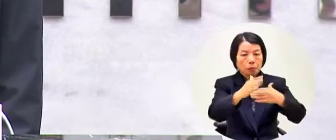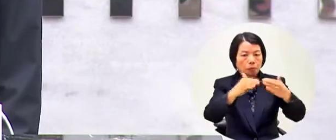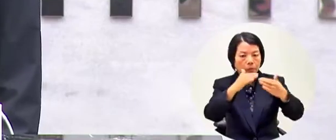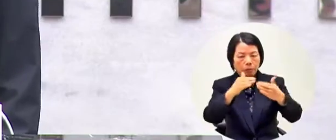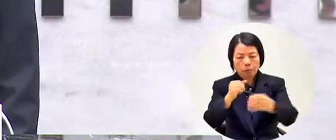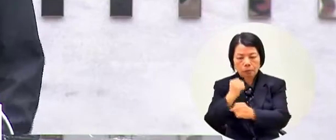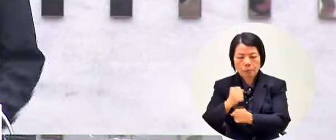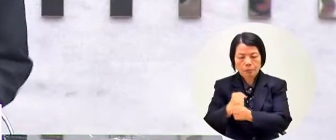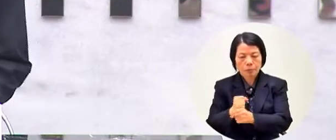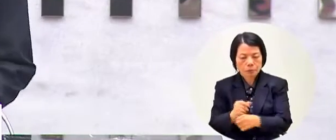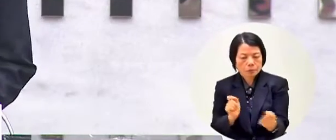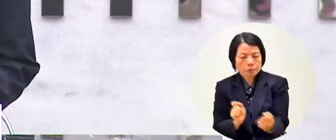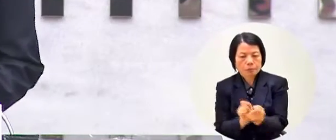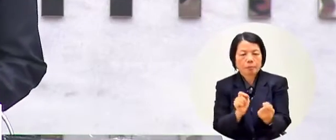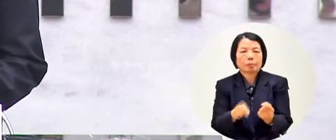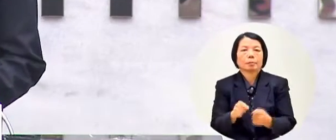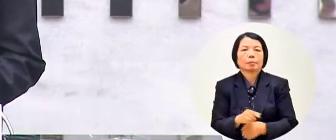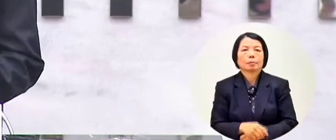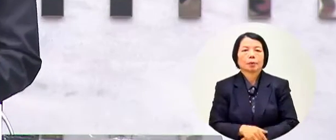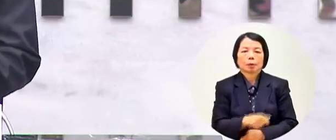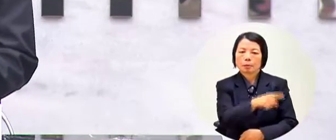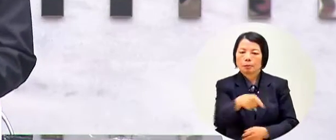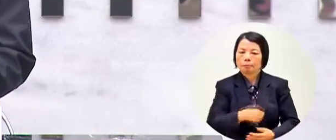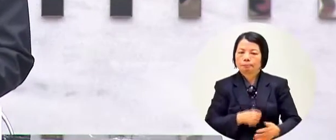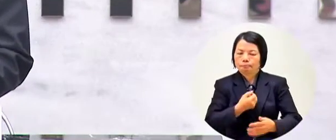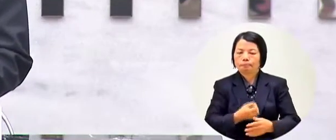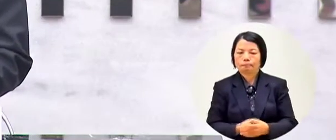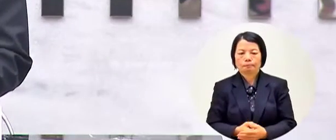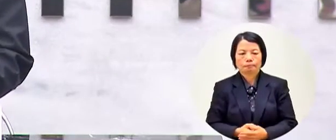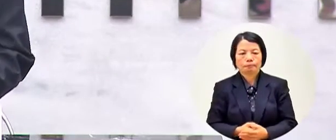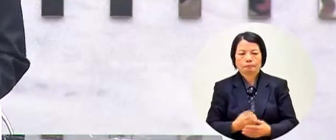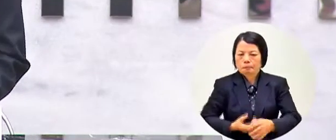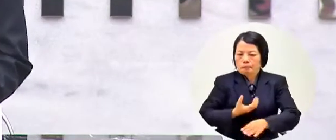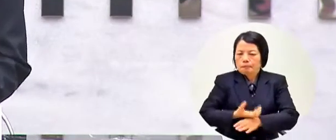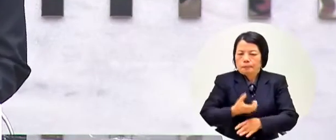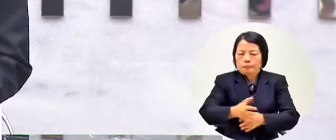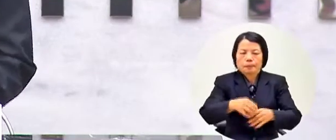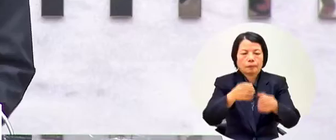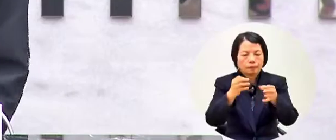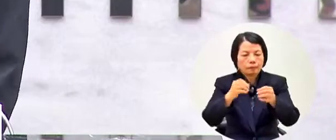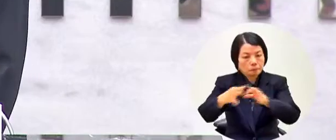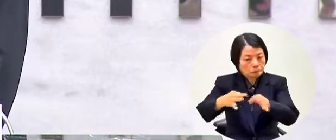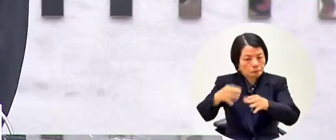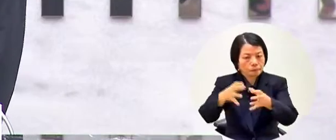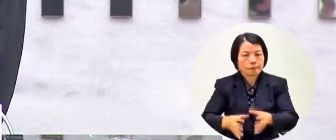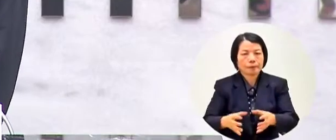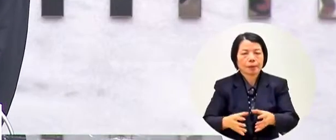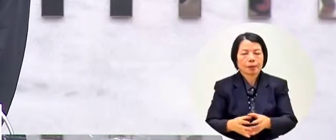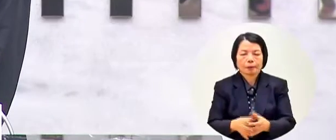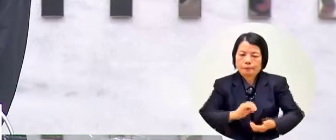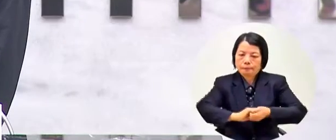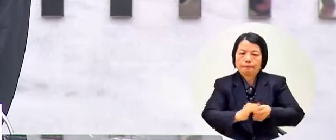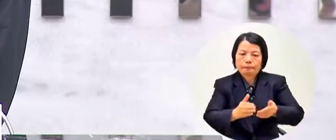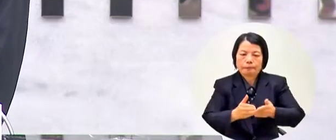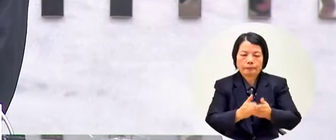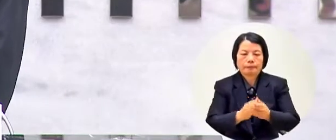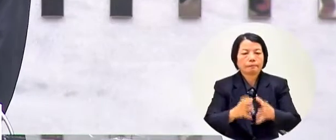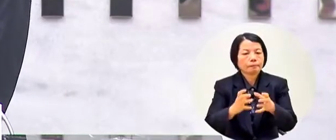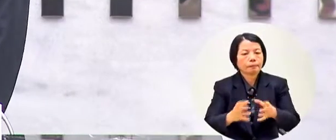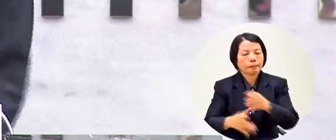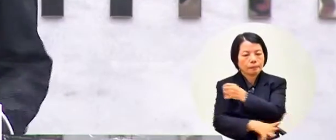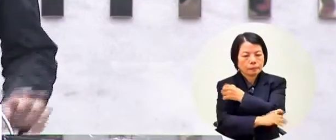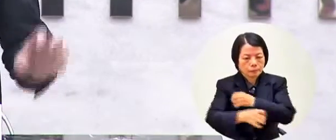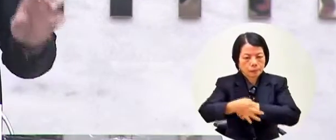离。对于有志创业的高雄青年朋友们，我们一定要推动青年创业基金，我